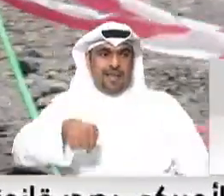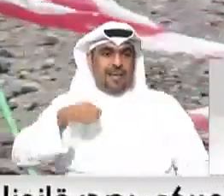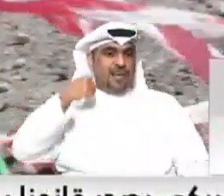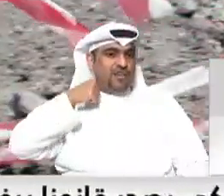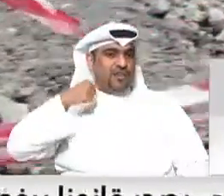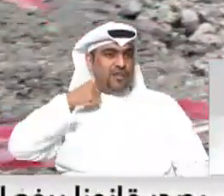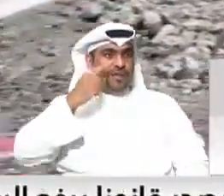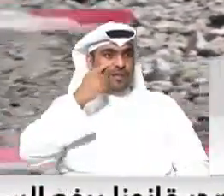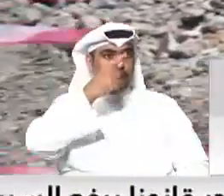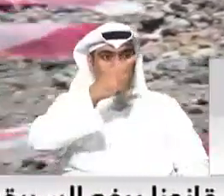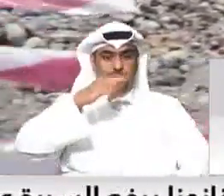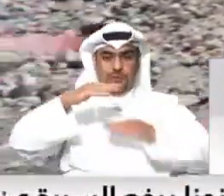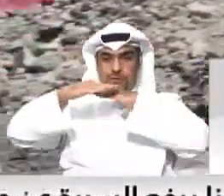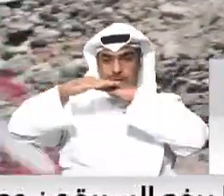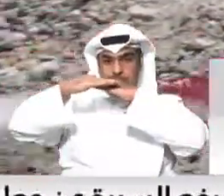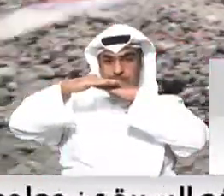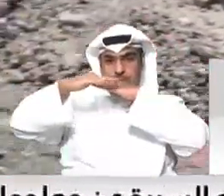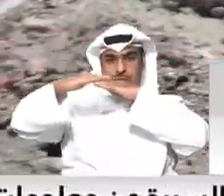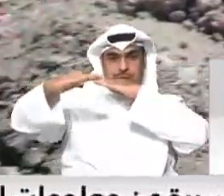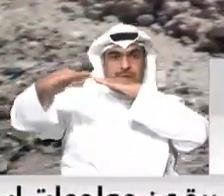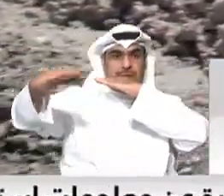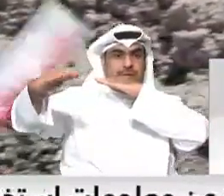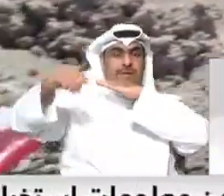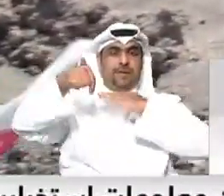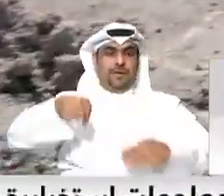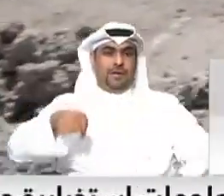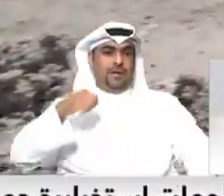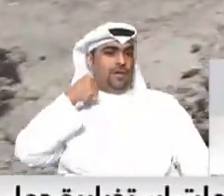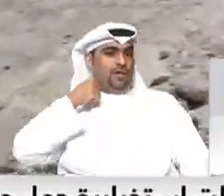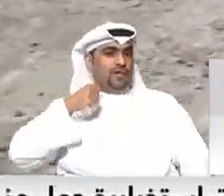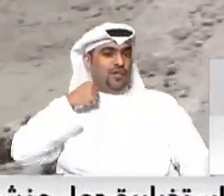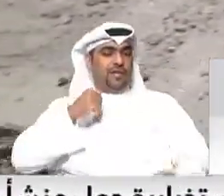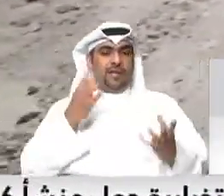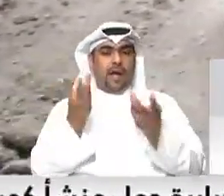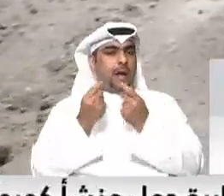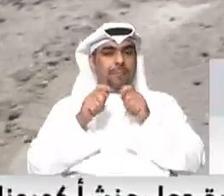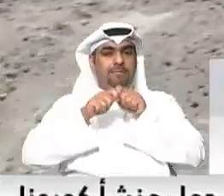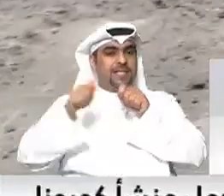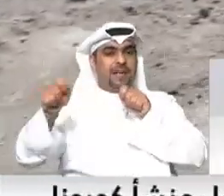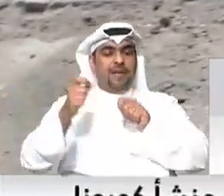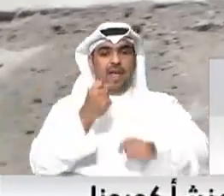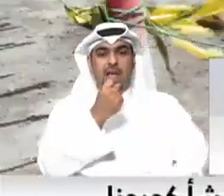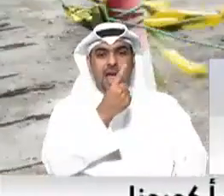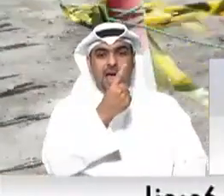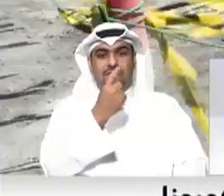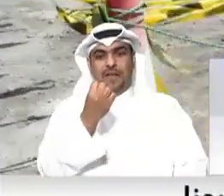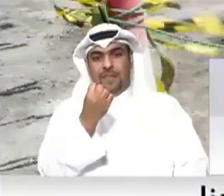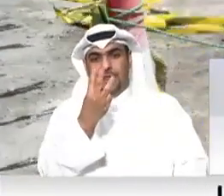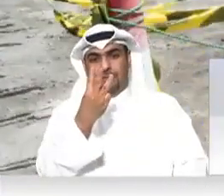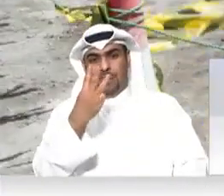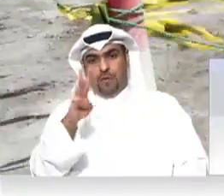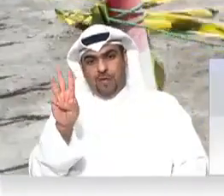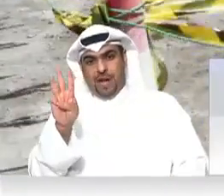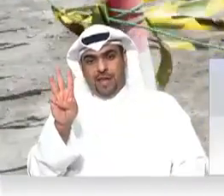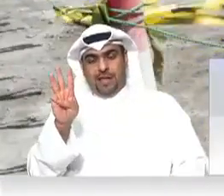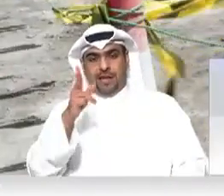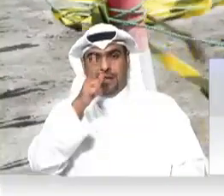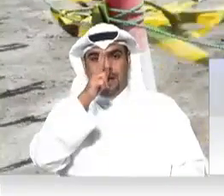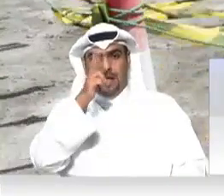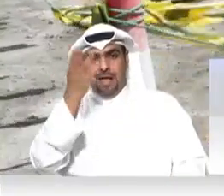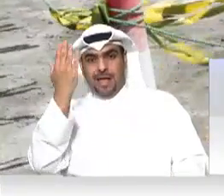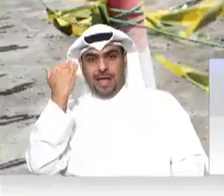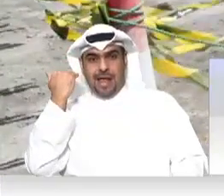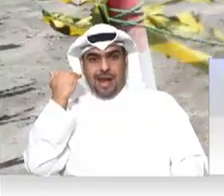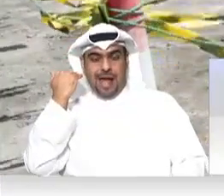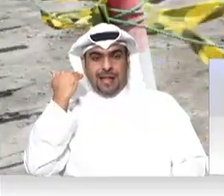والذي يشكل طول 1330 متر يتضمن ثلاث مراحل اساسيه تبدا من هدم وازاله الارصفه الحاليه